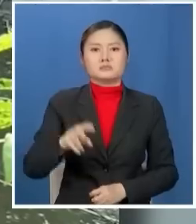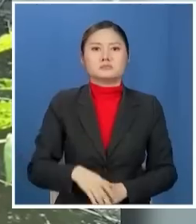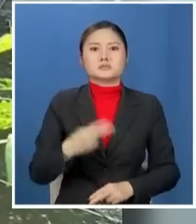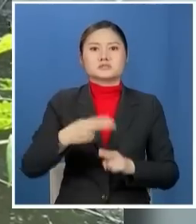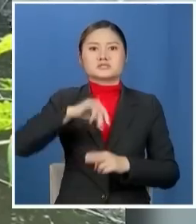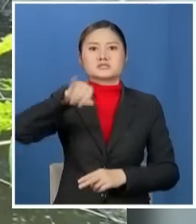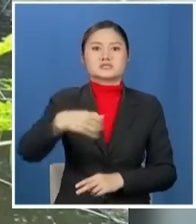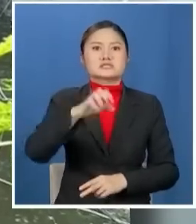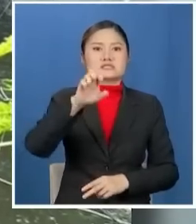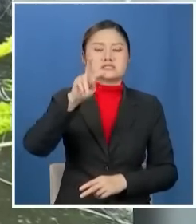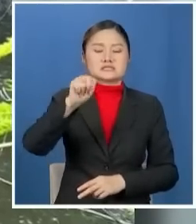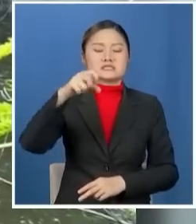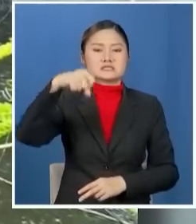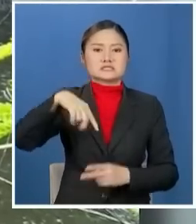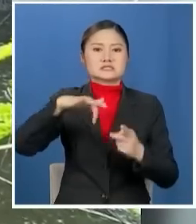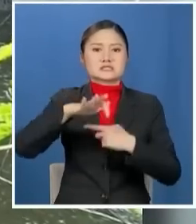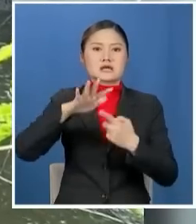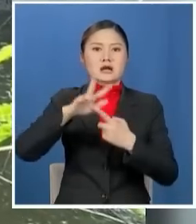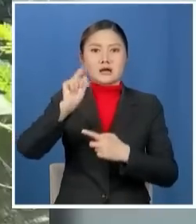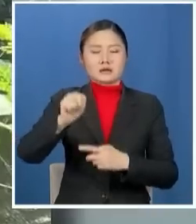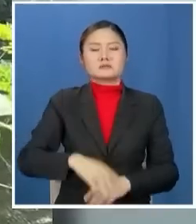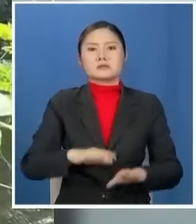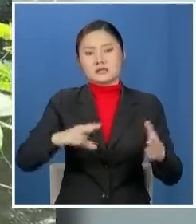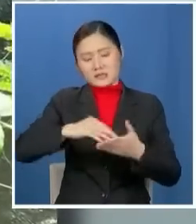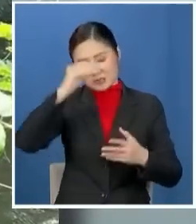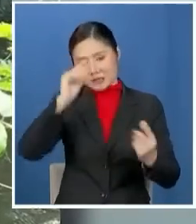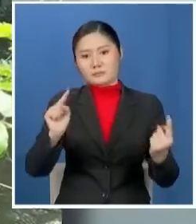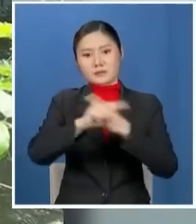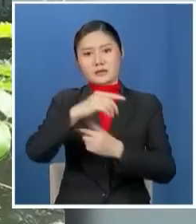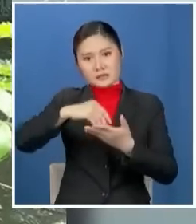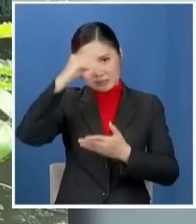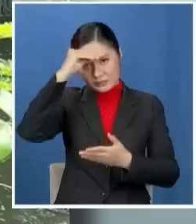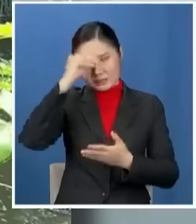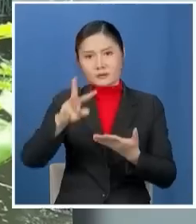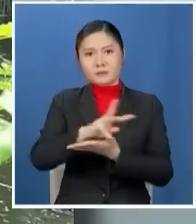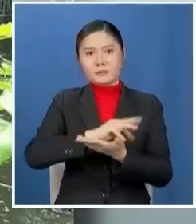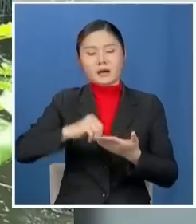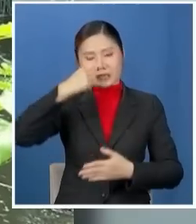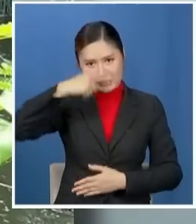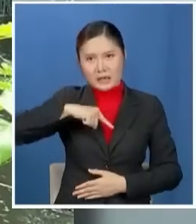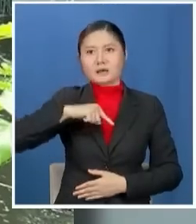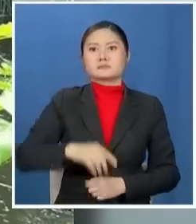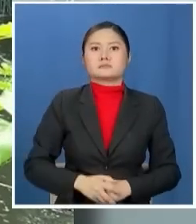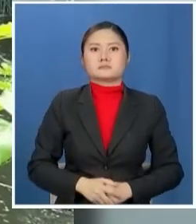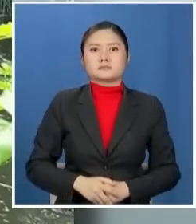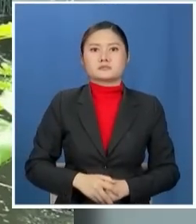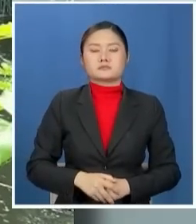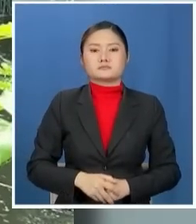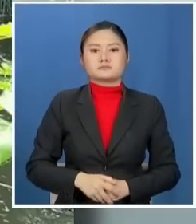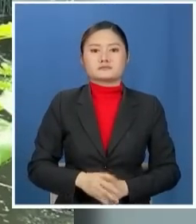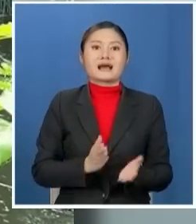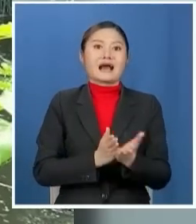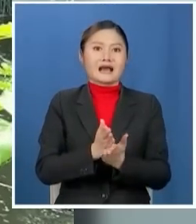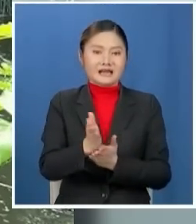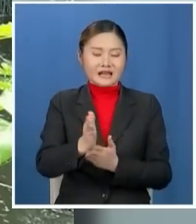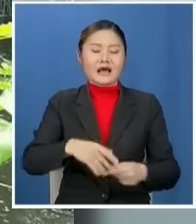จินซ่านนะฮะเธอเป็นนักศึกษาสาวแลกเปลี่ยนมาเรียนที่มหาวิทยาลัยในไทยนะครับเอกการดนตรีฮะ